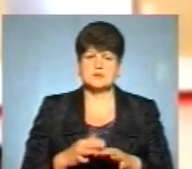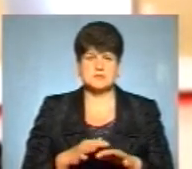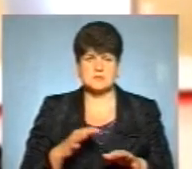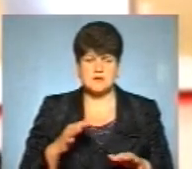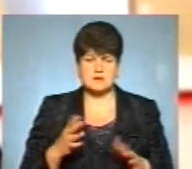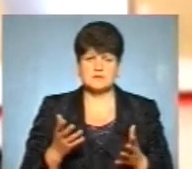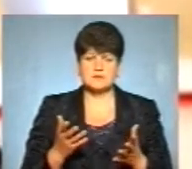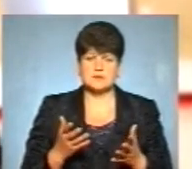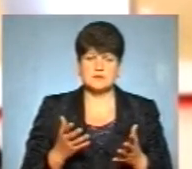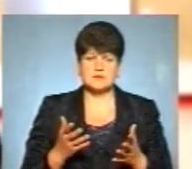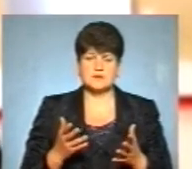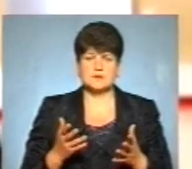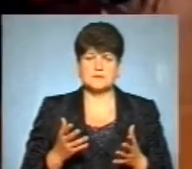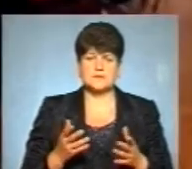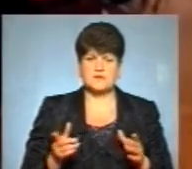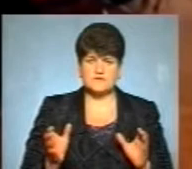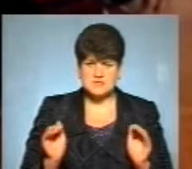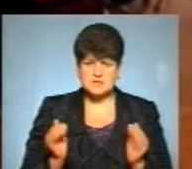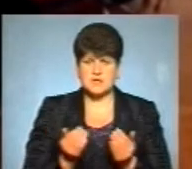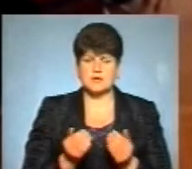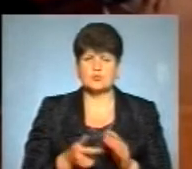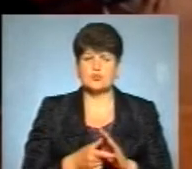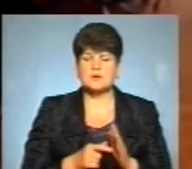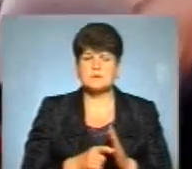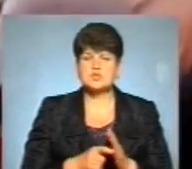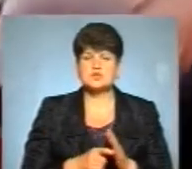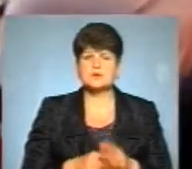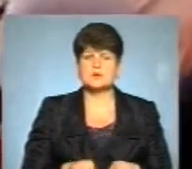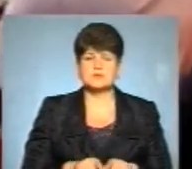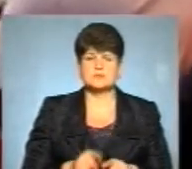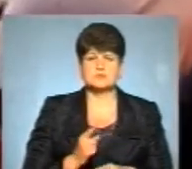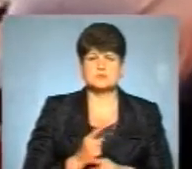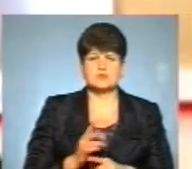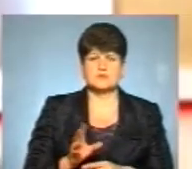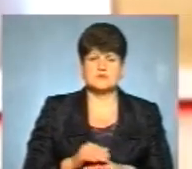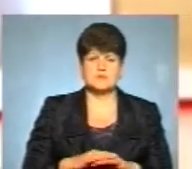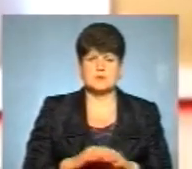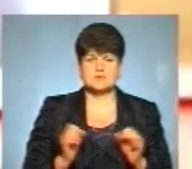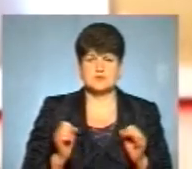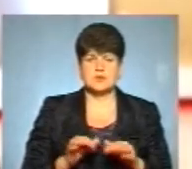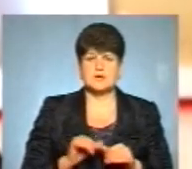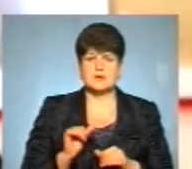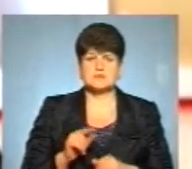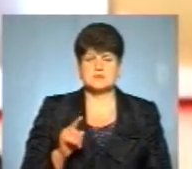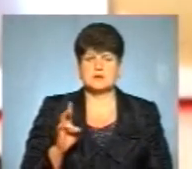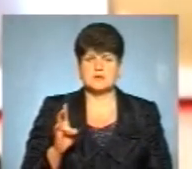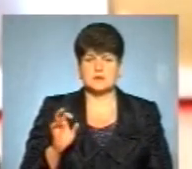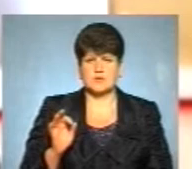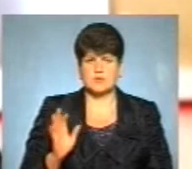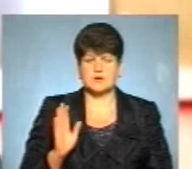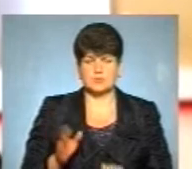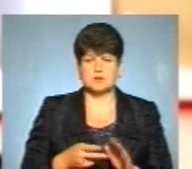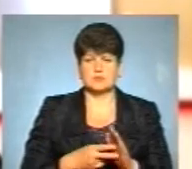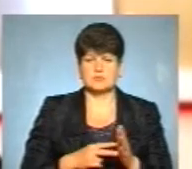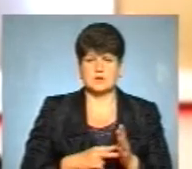залів, де в закритому приміщенні. Також заборонені всі масові скупчення, як я вже сказав, крім ЗНО, яке буде